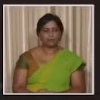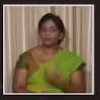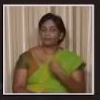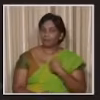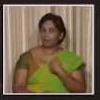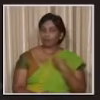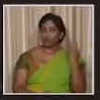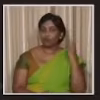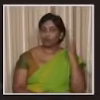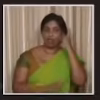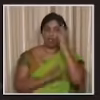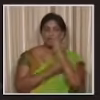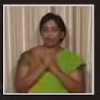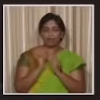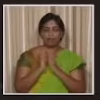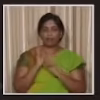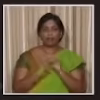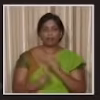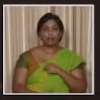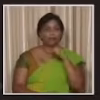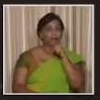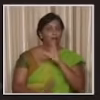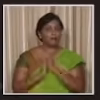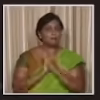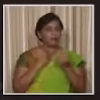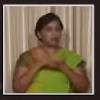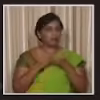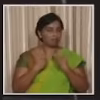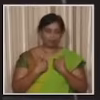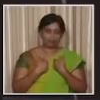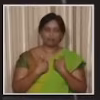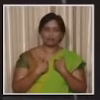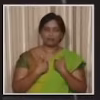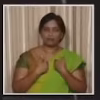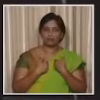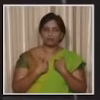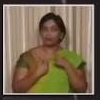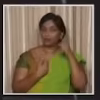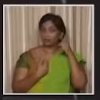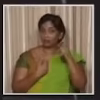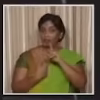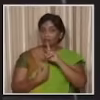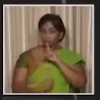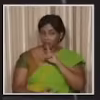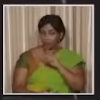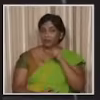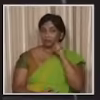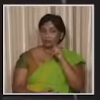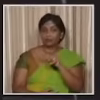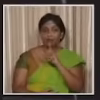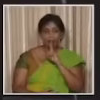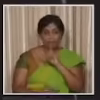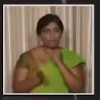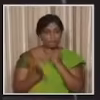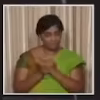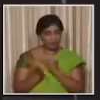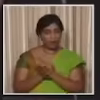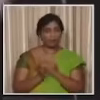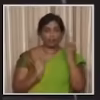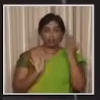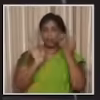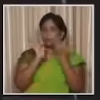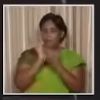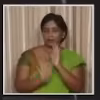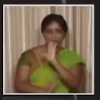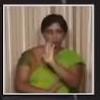මට මුස්ලිම් ආගමේ කටයුතු ඇමති නෙවෙයි. මම ඔබතුමාට වැඩිය පන්සල් හදලා තියෙනවා. හරිද? එතකොට දැන් ඔබතුමා කියන්නේ වැරදි කියලා මම මගේ කතාව දි ඔප්පු